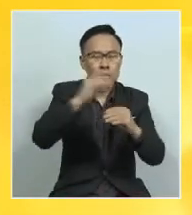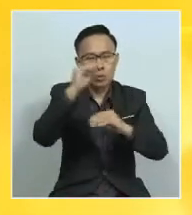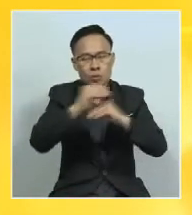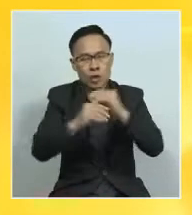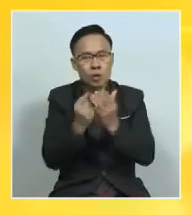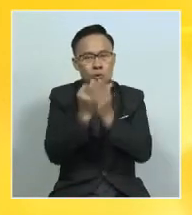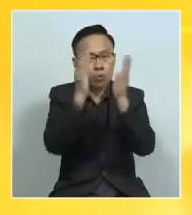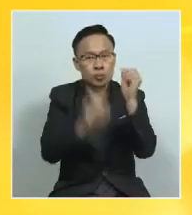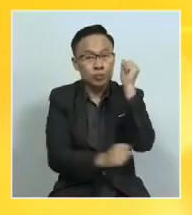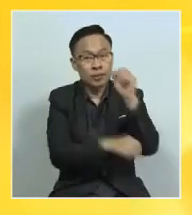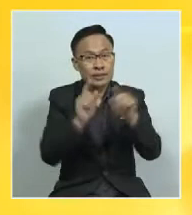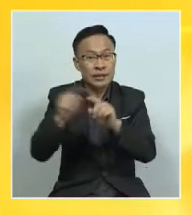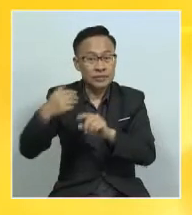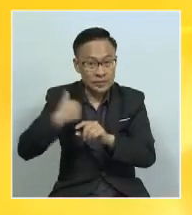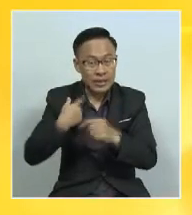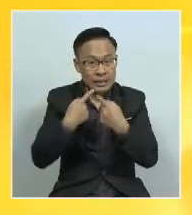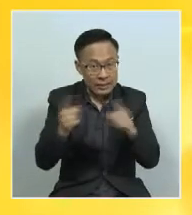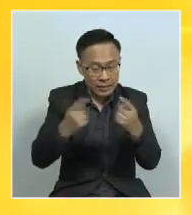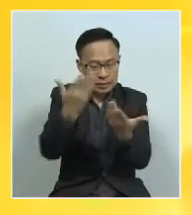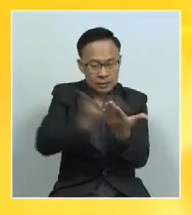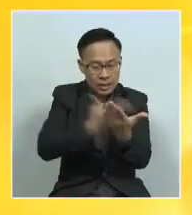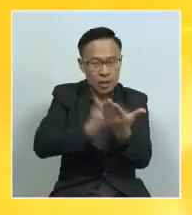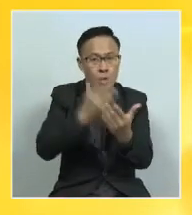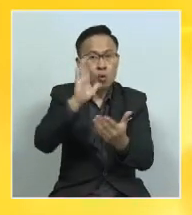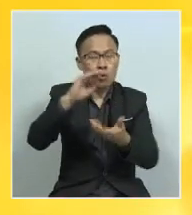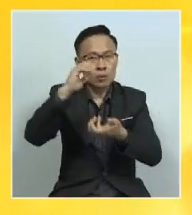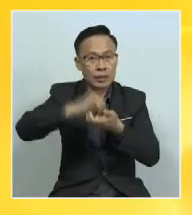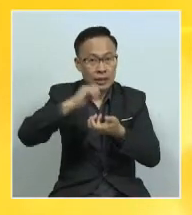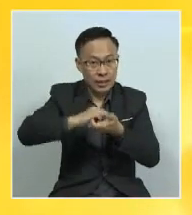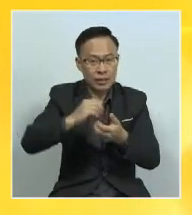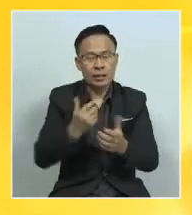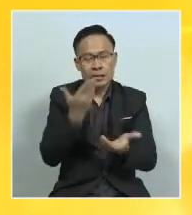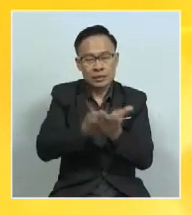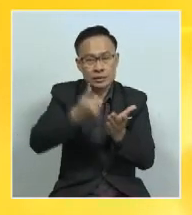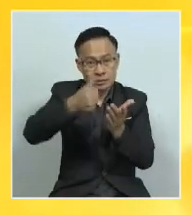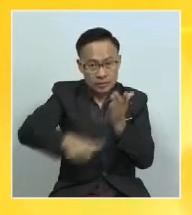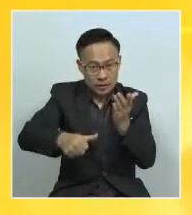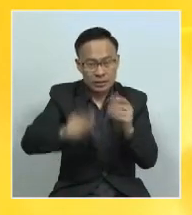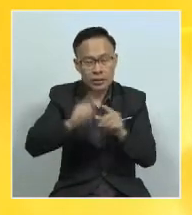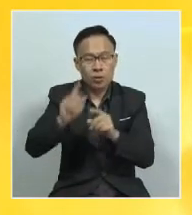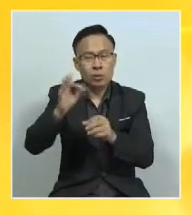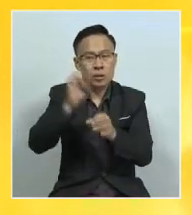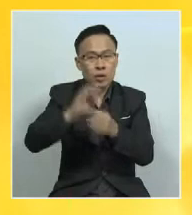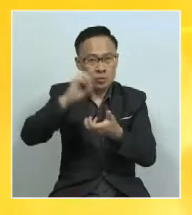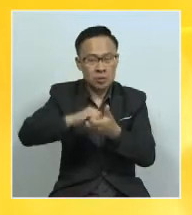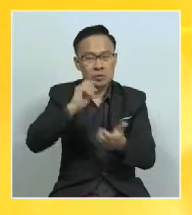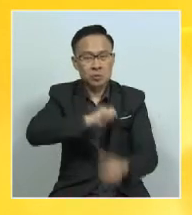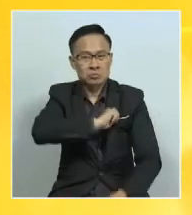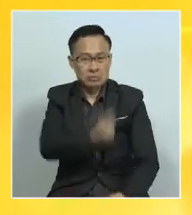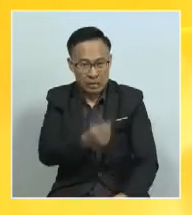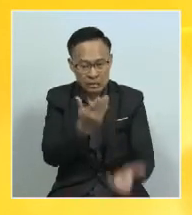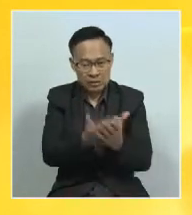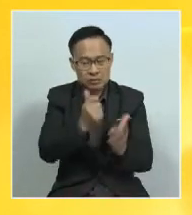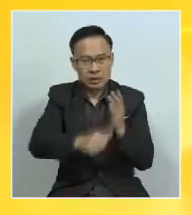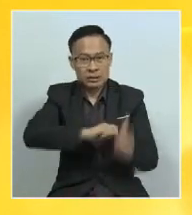ระเบียบก็บอกว่าผลิตภัณฑ์สลากออมทรัพย์หรือว่าดอกเบี้ยที่เกิดจากเงินฝากออมทรัพย์ของทอส.เนี่ยมันจะต้องเสียภาษีเงินได้บุคคล